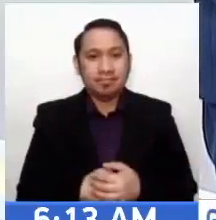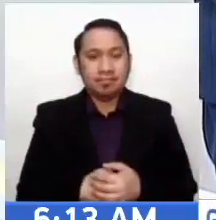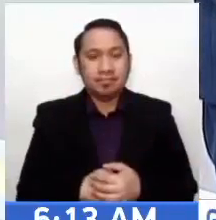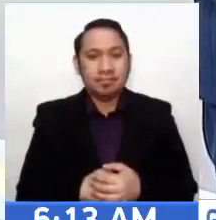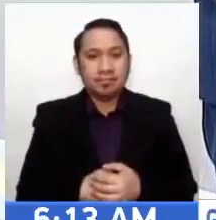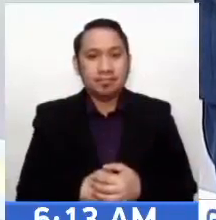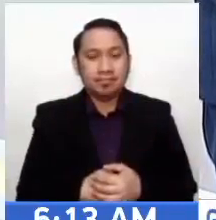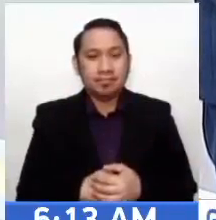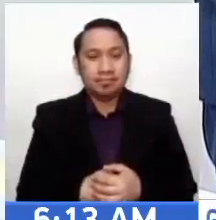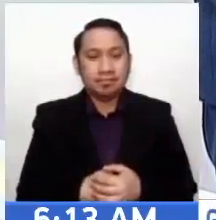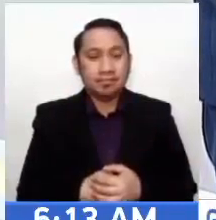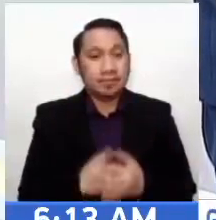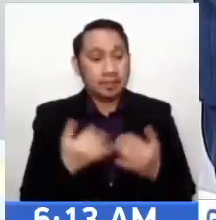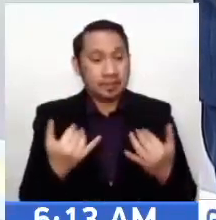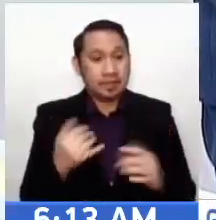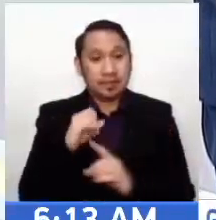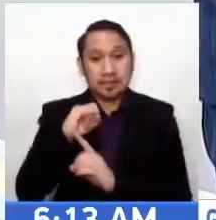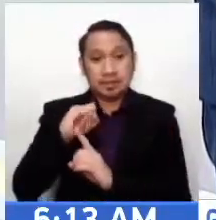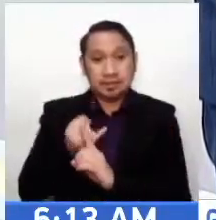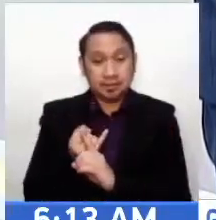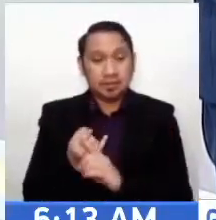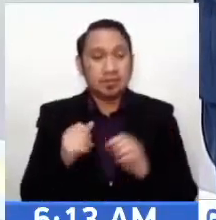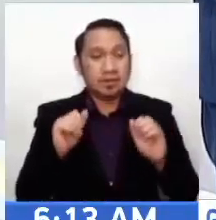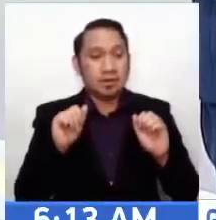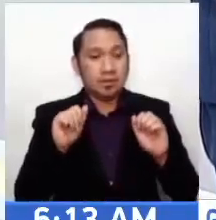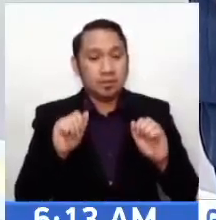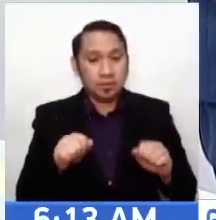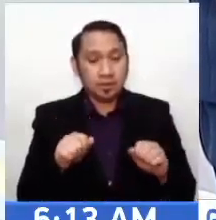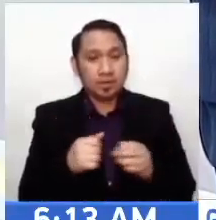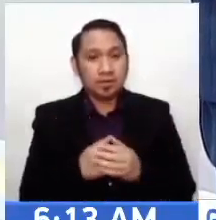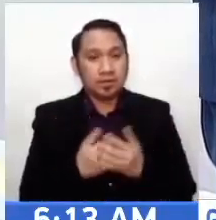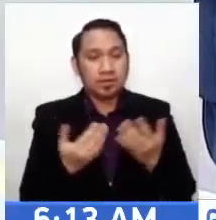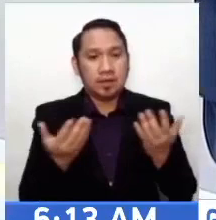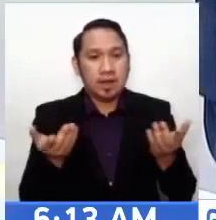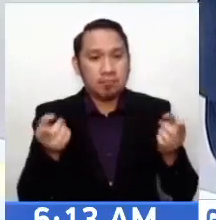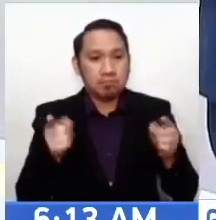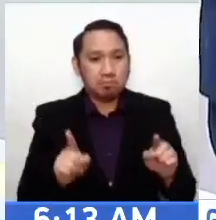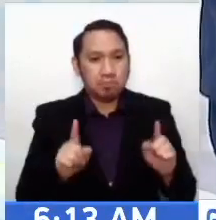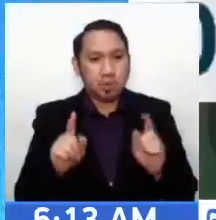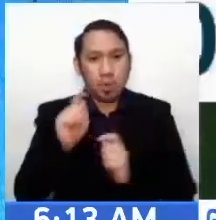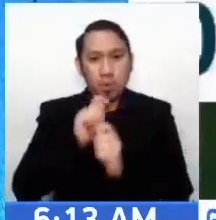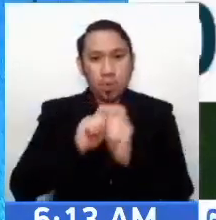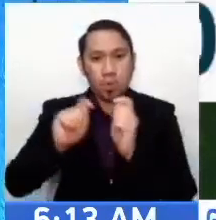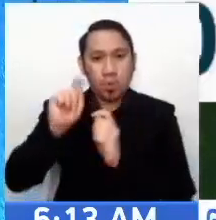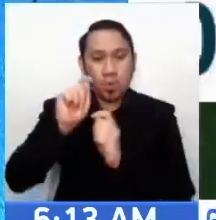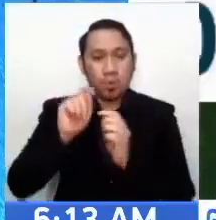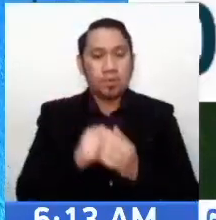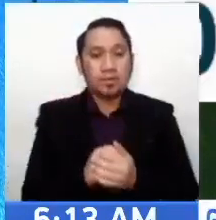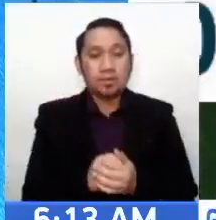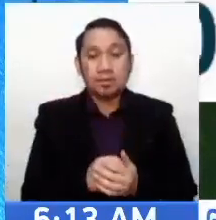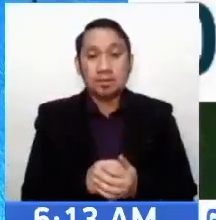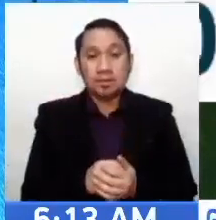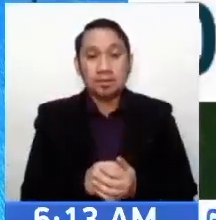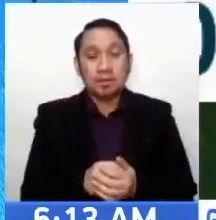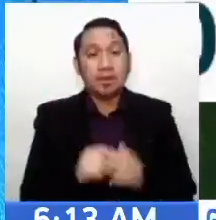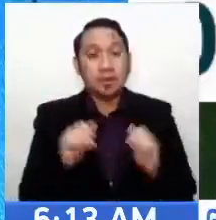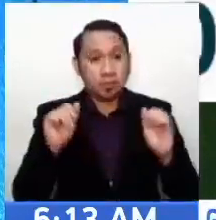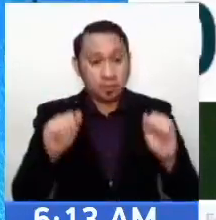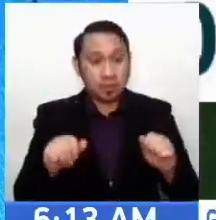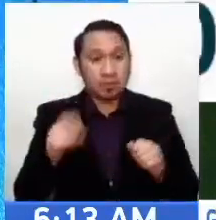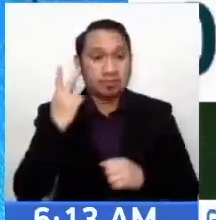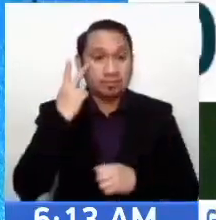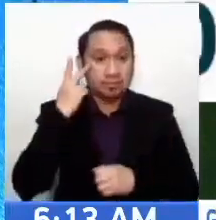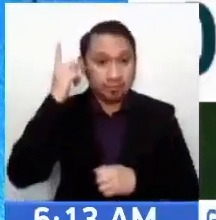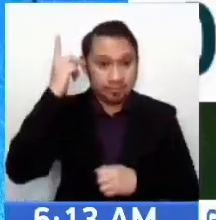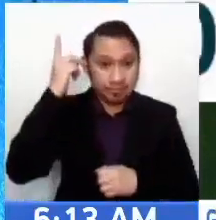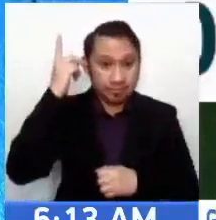Gayong buwan ng Enero, posibleng magkaroon ng binamanong bagyo sa bansa ngayong taon. Ayon sa pag-asa, may posibilidad na mag-landfall ang potensyal na bagyo sa